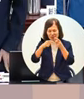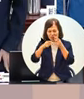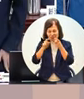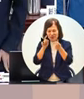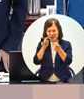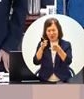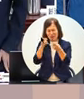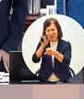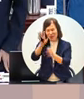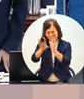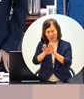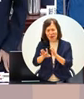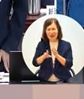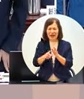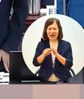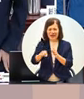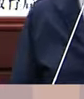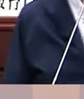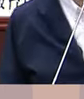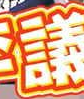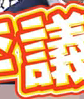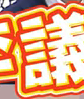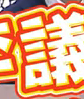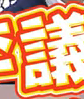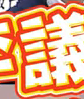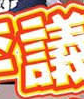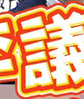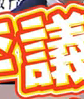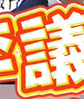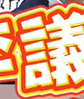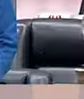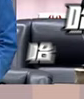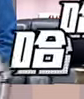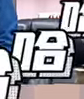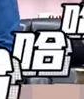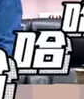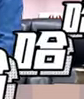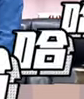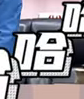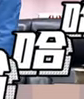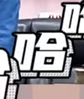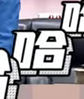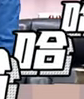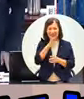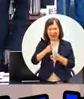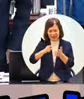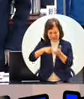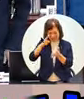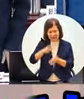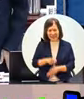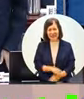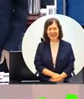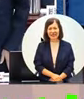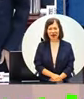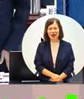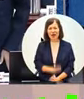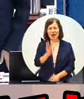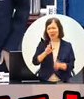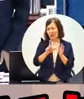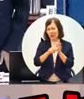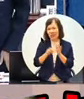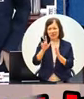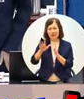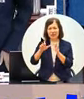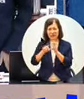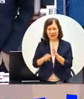以才会有这个下场。那个李议员再起个音就可以了。 有时候，